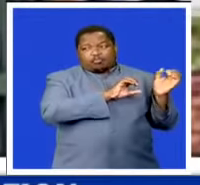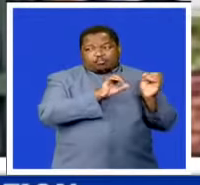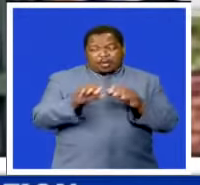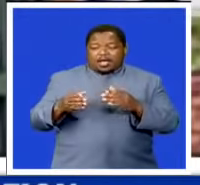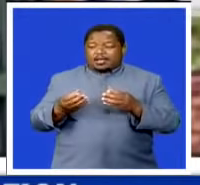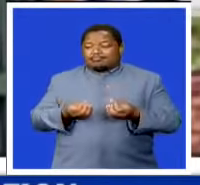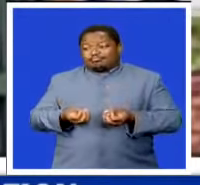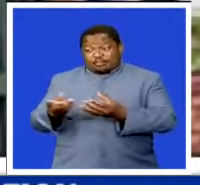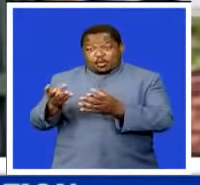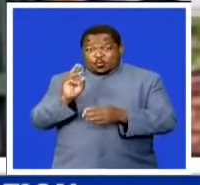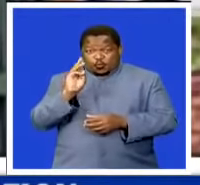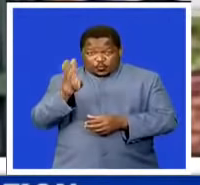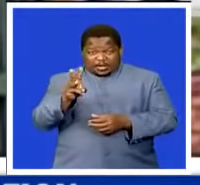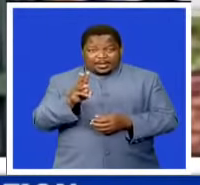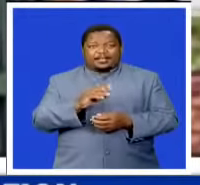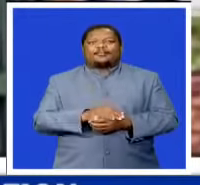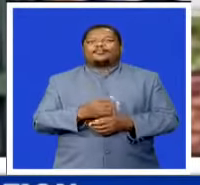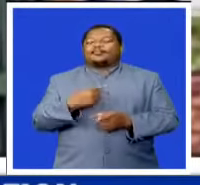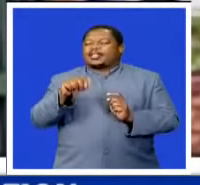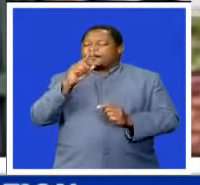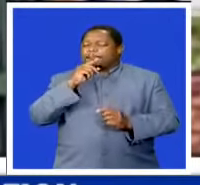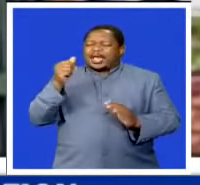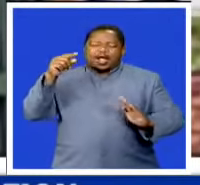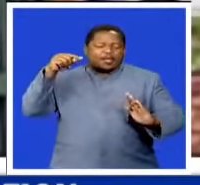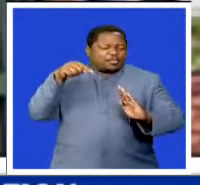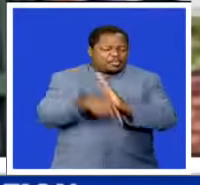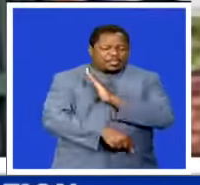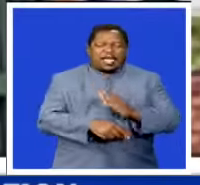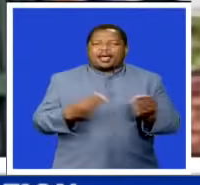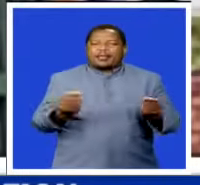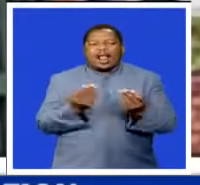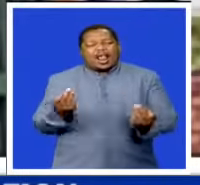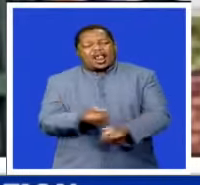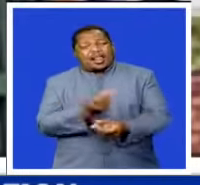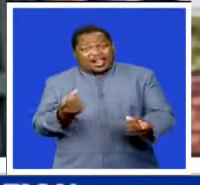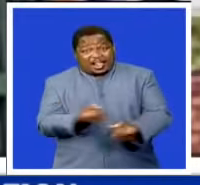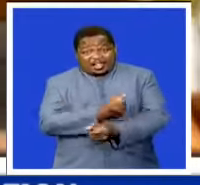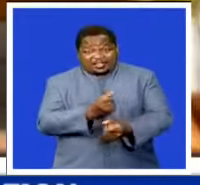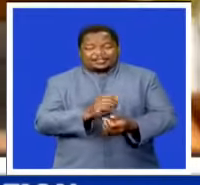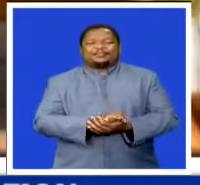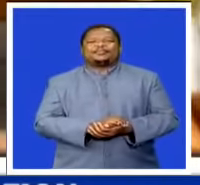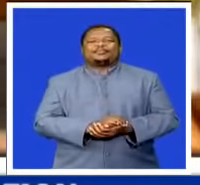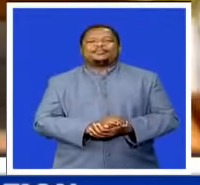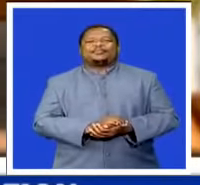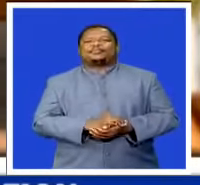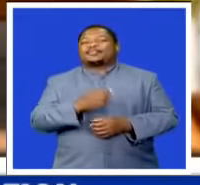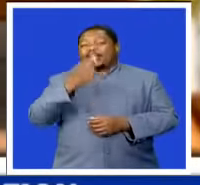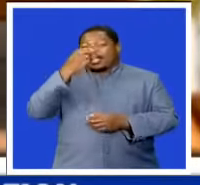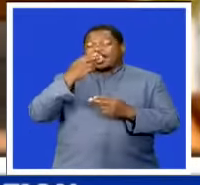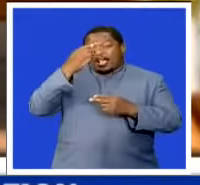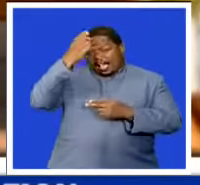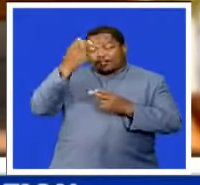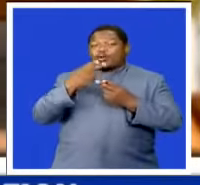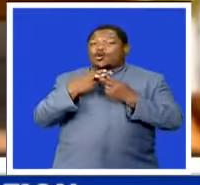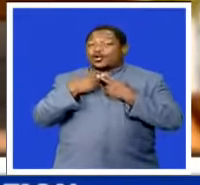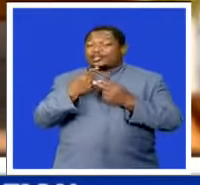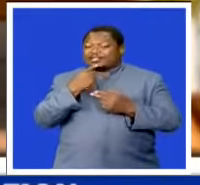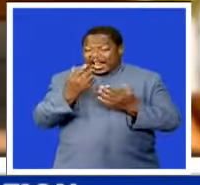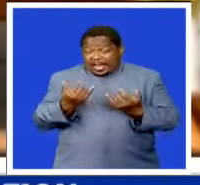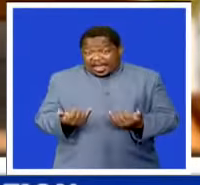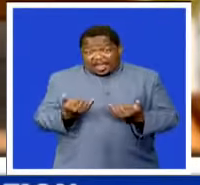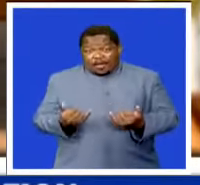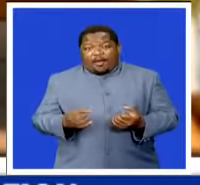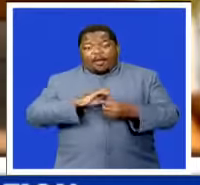ngesikhathi sokuncishiswa kwekuhamba kwebantfu nakuvalwa nemagede i-lockdown.